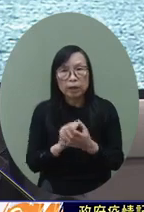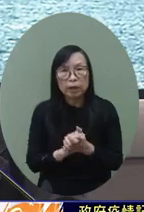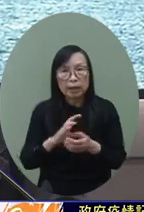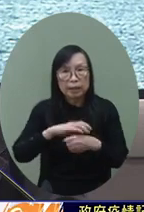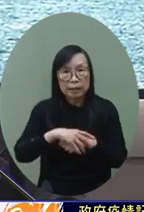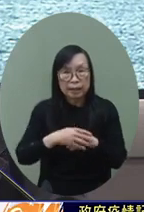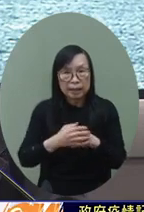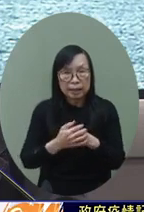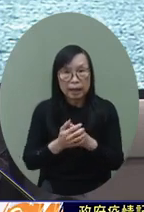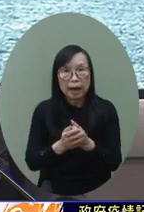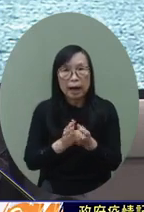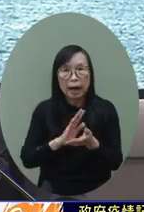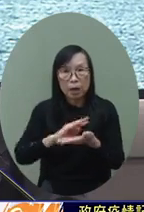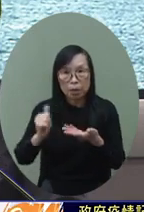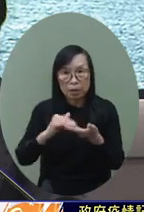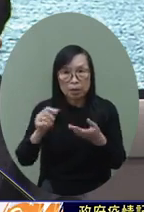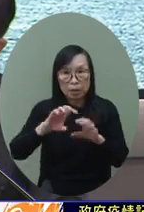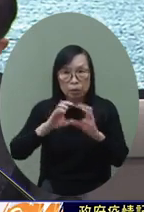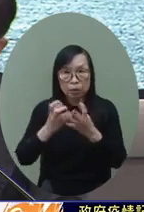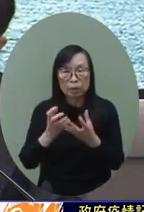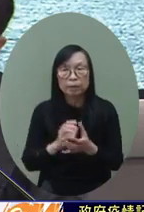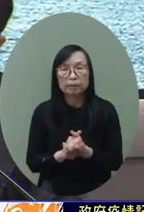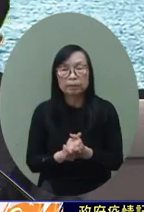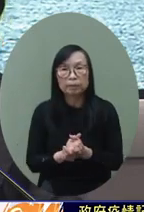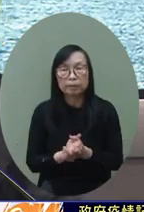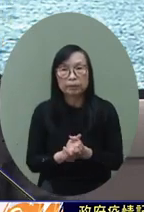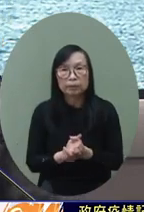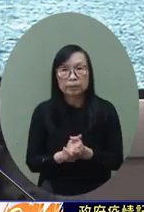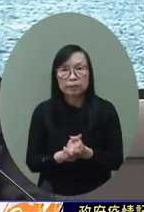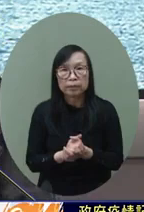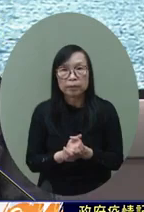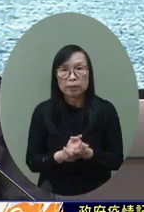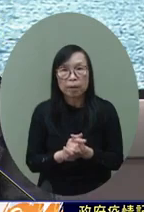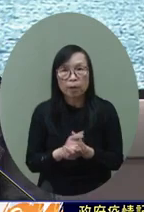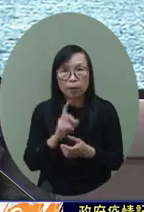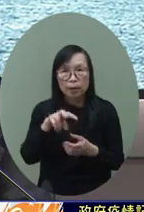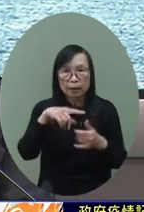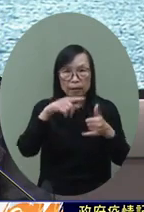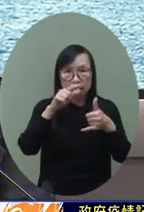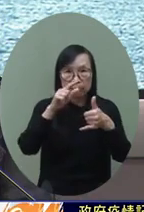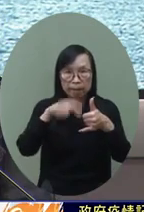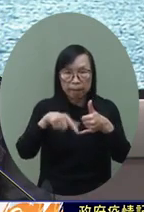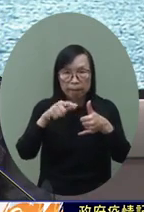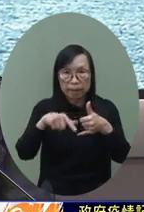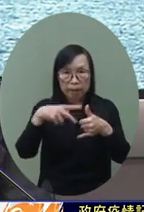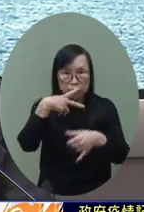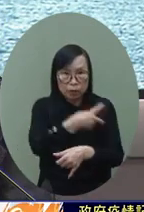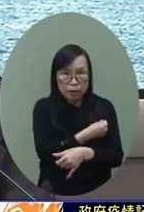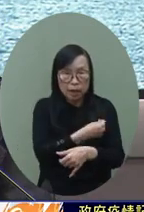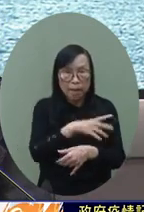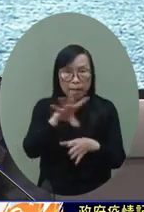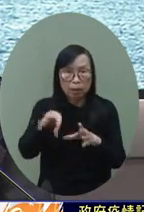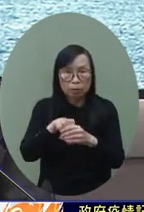界衛生組織等等咧，都覺得即係要為某一啲人去注射先嘅，包